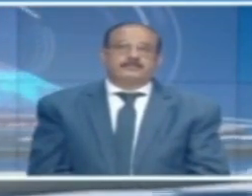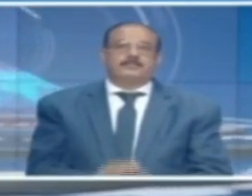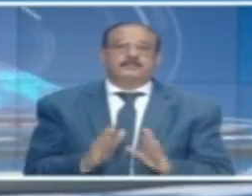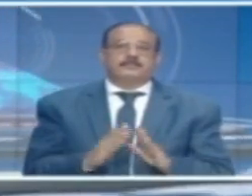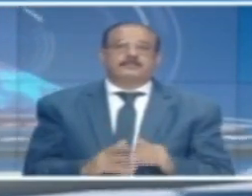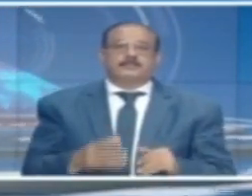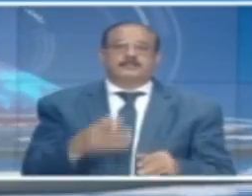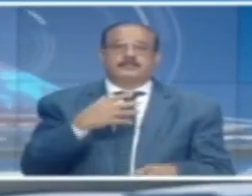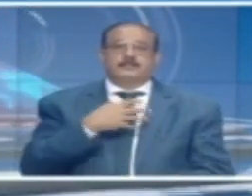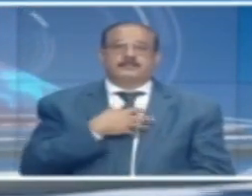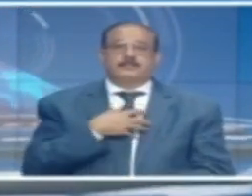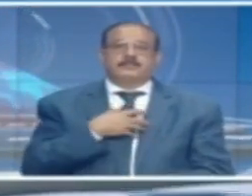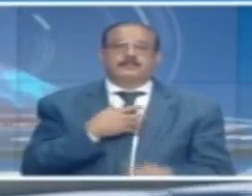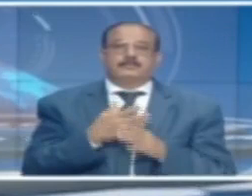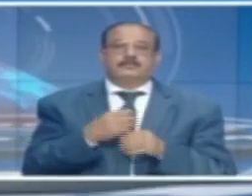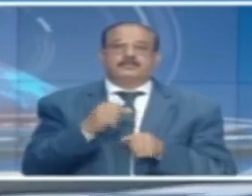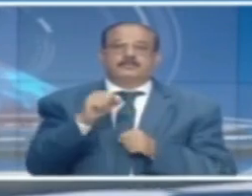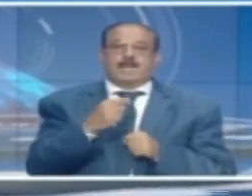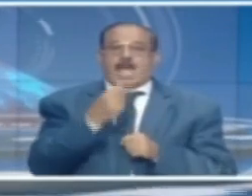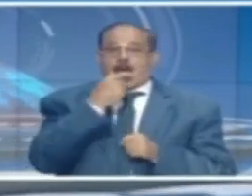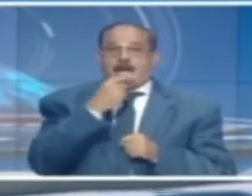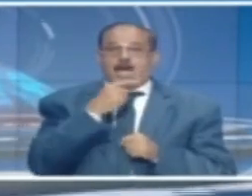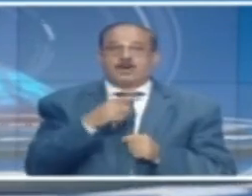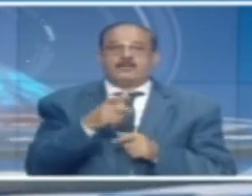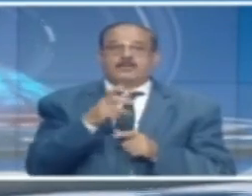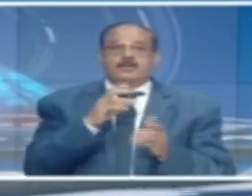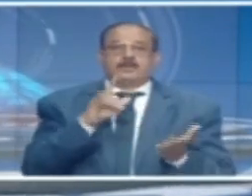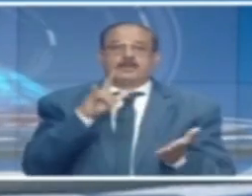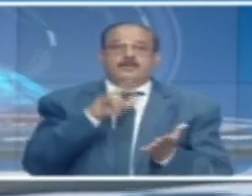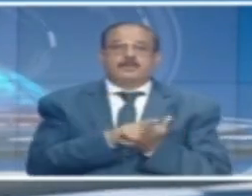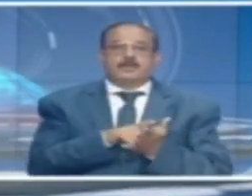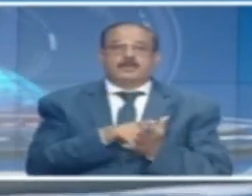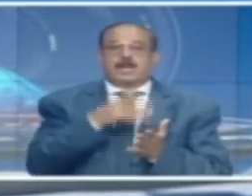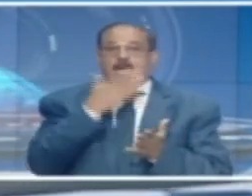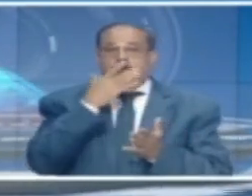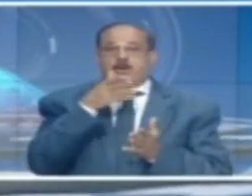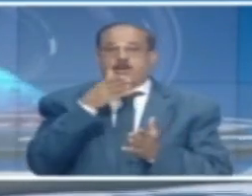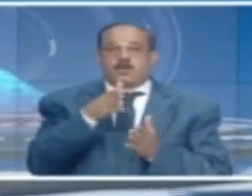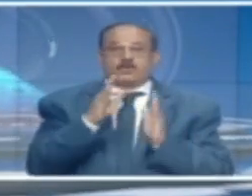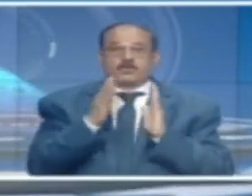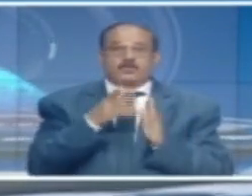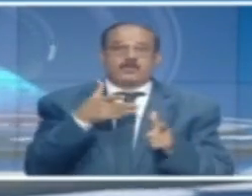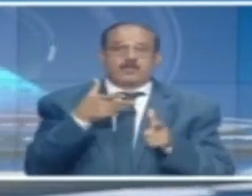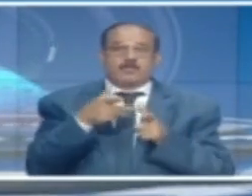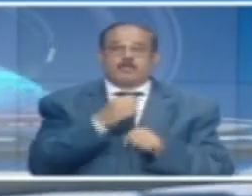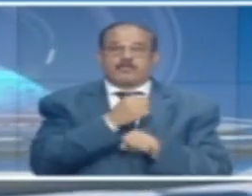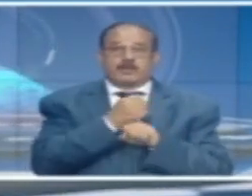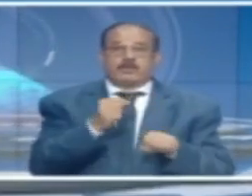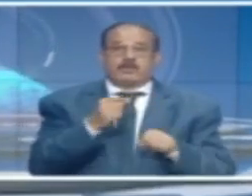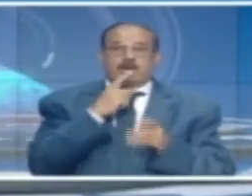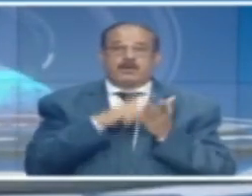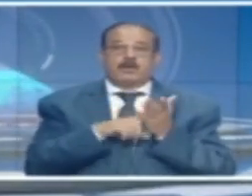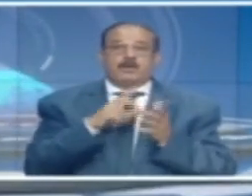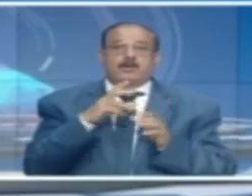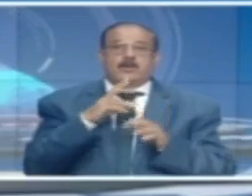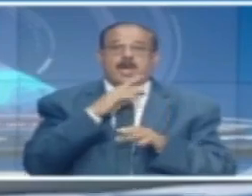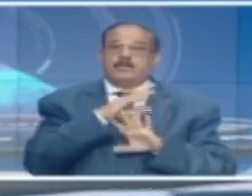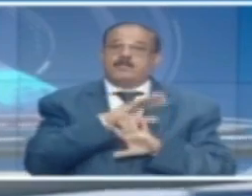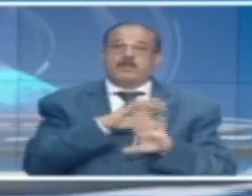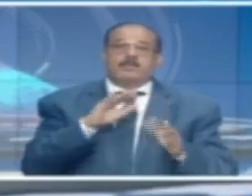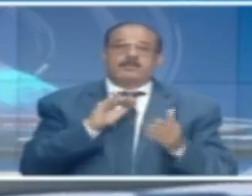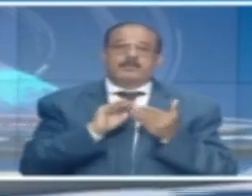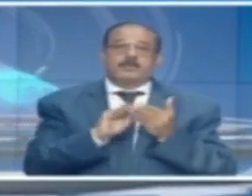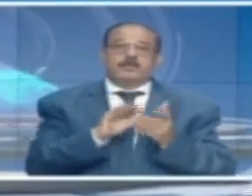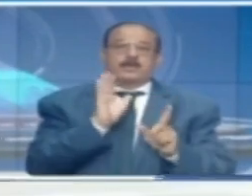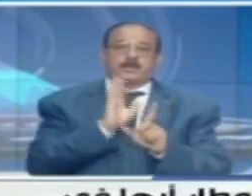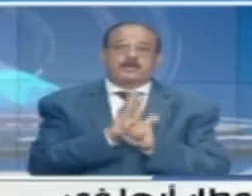أعربت مصر عن بالغ إدانتها لقيام ميليشيا الحوثي باستهداف مطار أبها في السعودية مؤكدة موقفها الثابت من